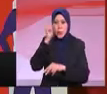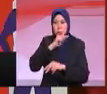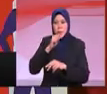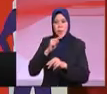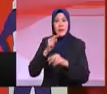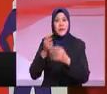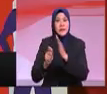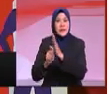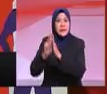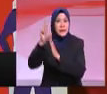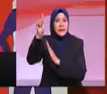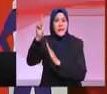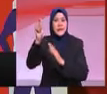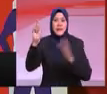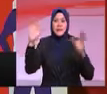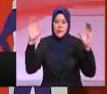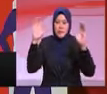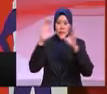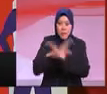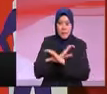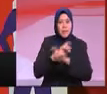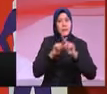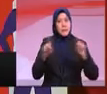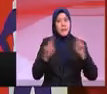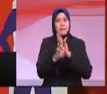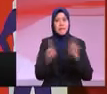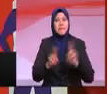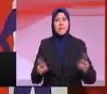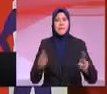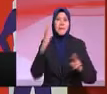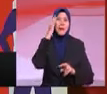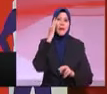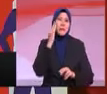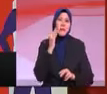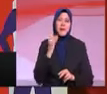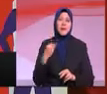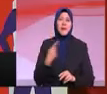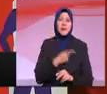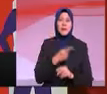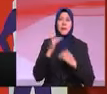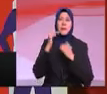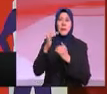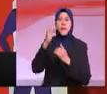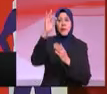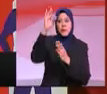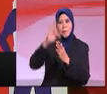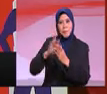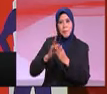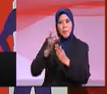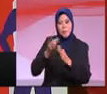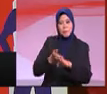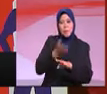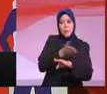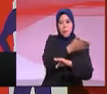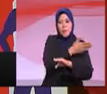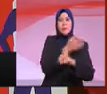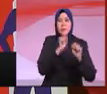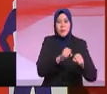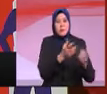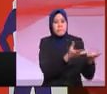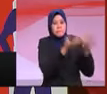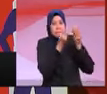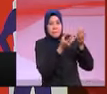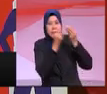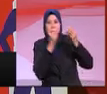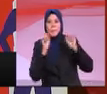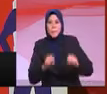dan juga lebih mencabar, tetapi kesiapsiagaan dengan pengalaman kita untuk tempoh 8 bulan tu kita harap dapat